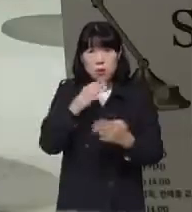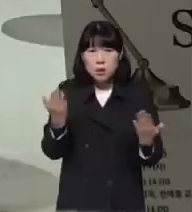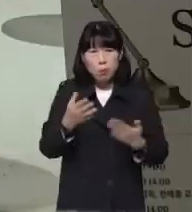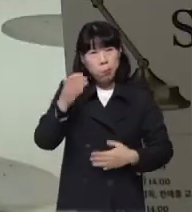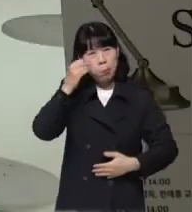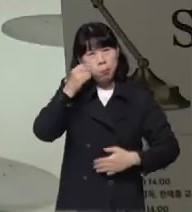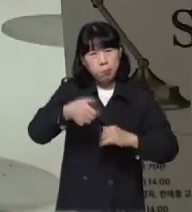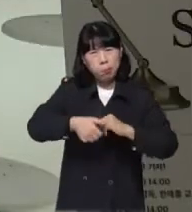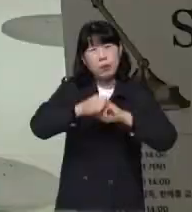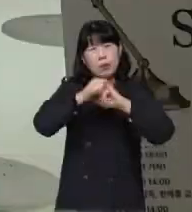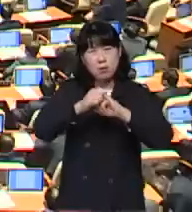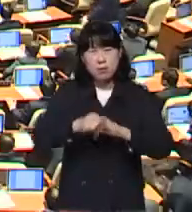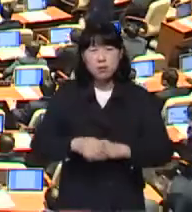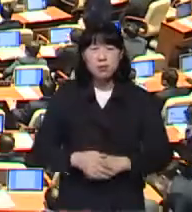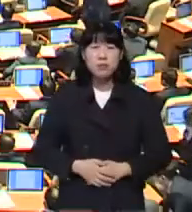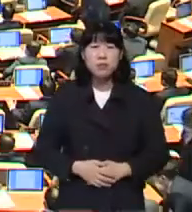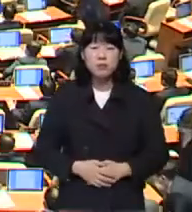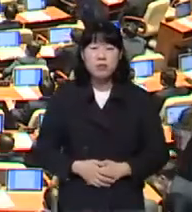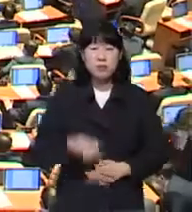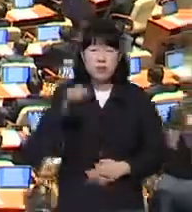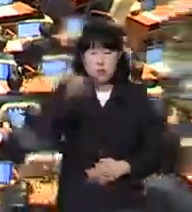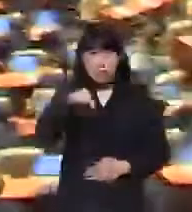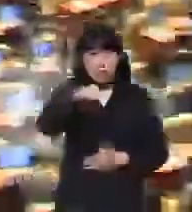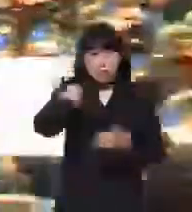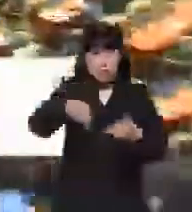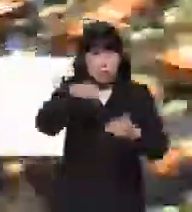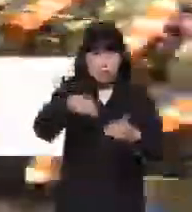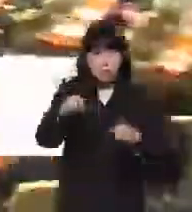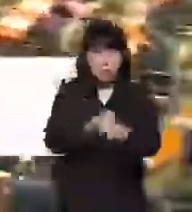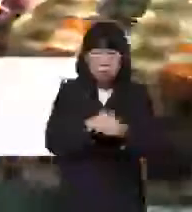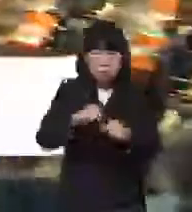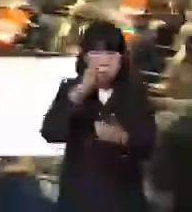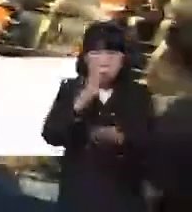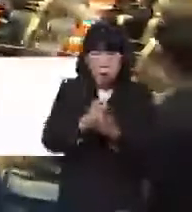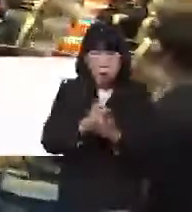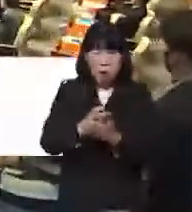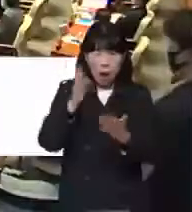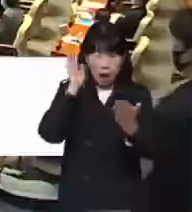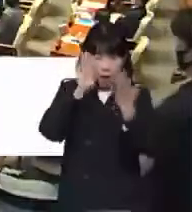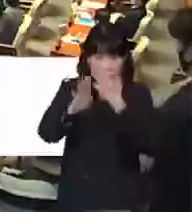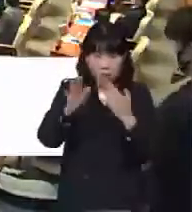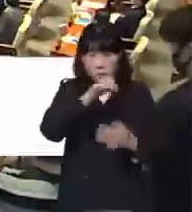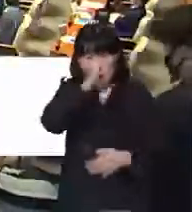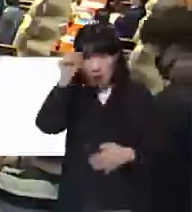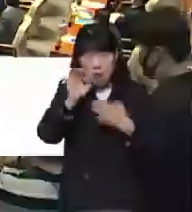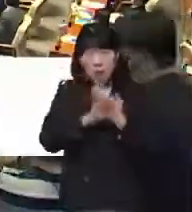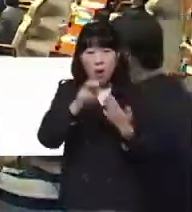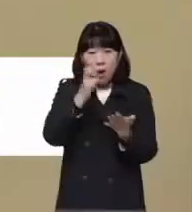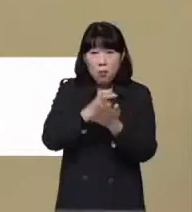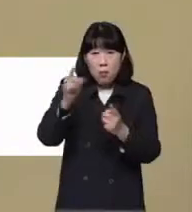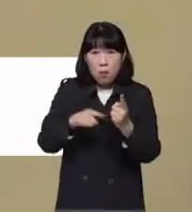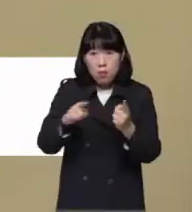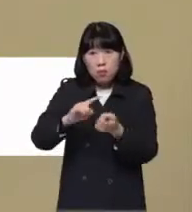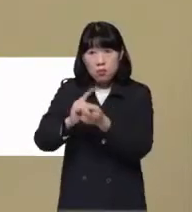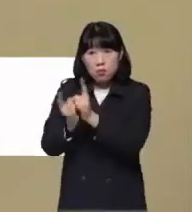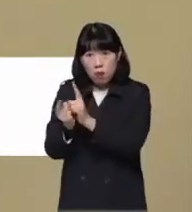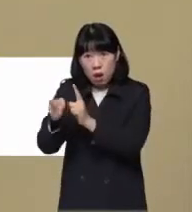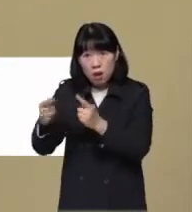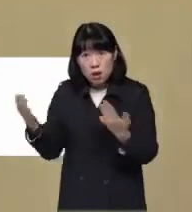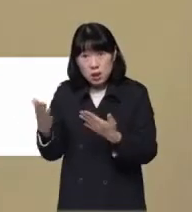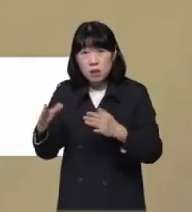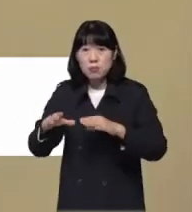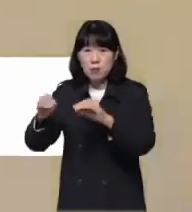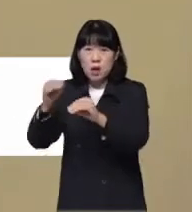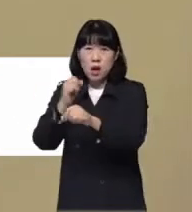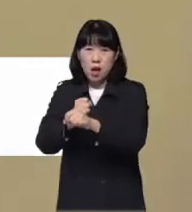되 버린 겁니다 이런 가운데 특별법이 나중에 통과되면 지금의 법인화 작업은 중단되고 조재근